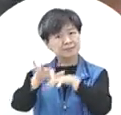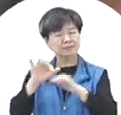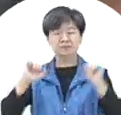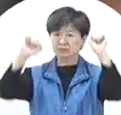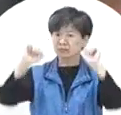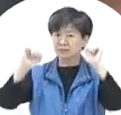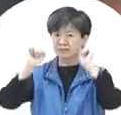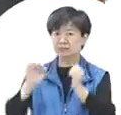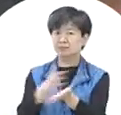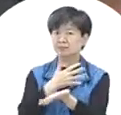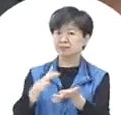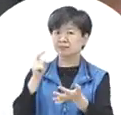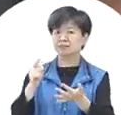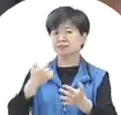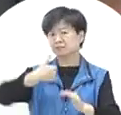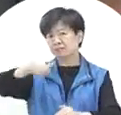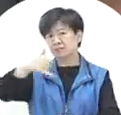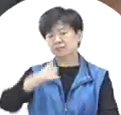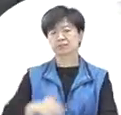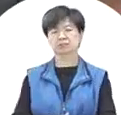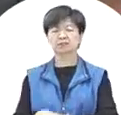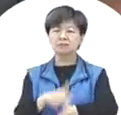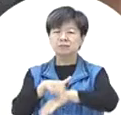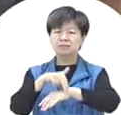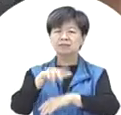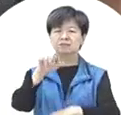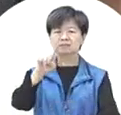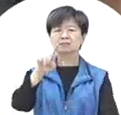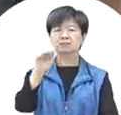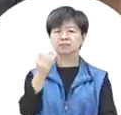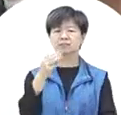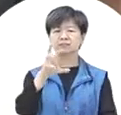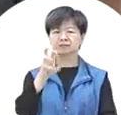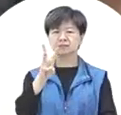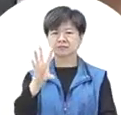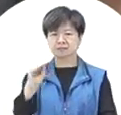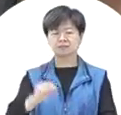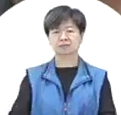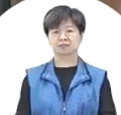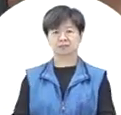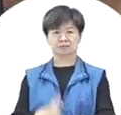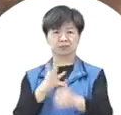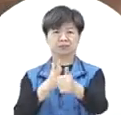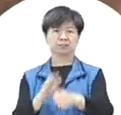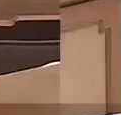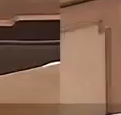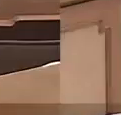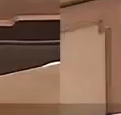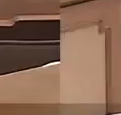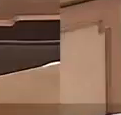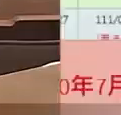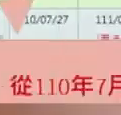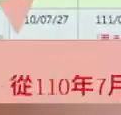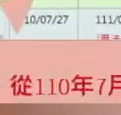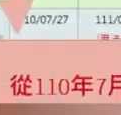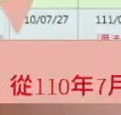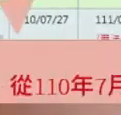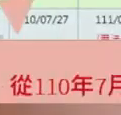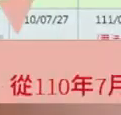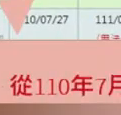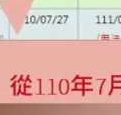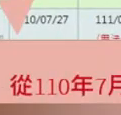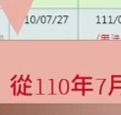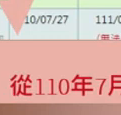跟医院说明，设计出来就是1983万。哎、欸， 局长， 我们没有少钱啊。 110年招标，你